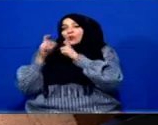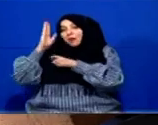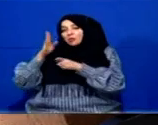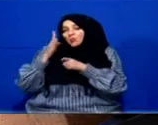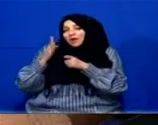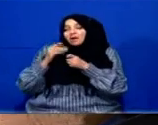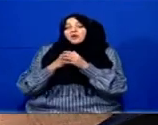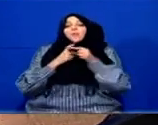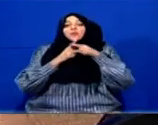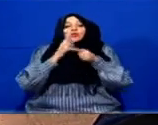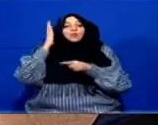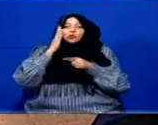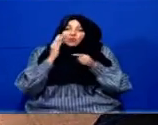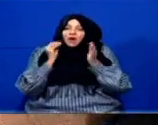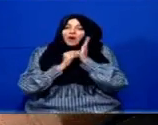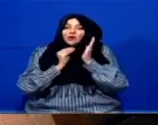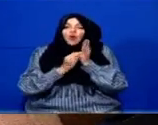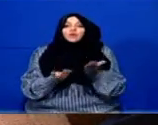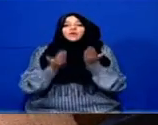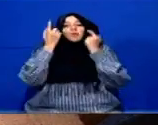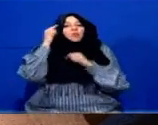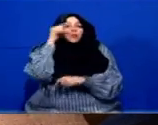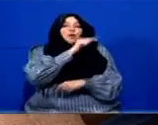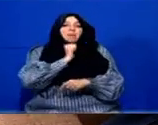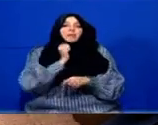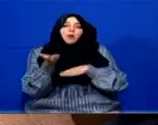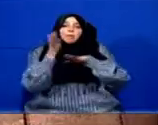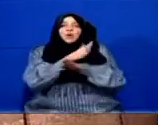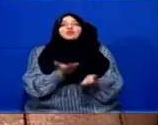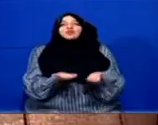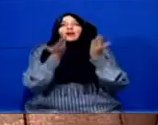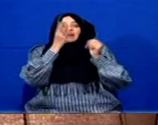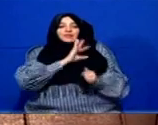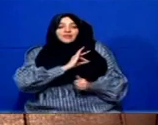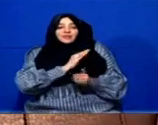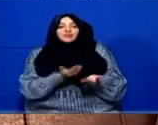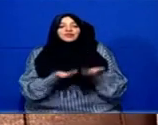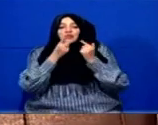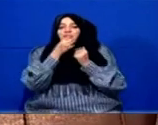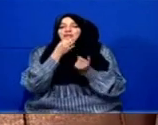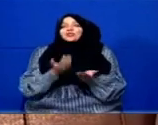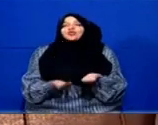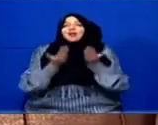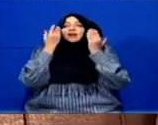الدعاء للوالده بواسع رحمه الله يرحمه